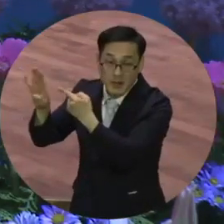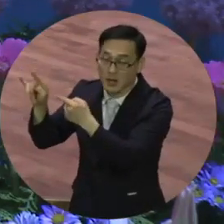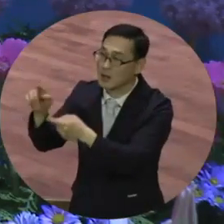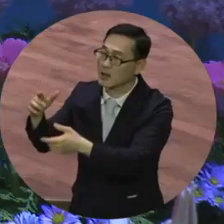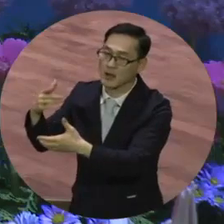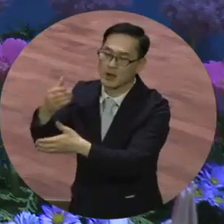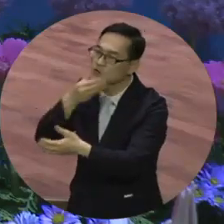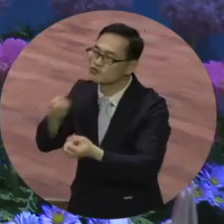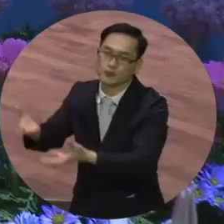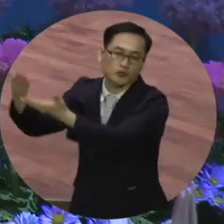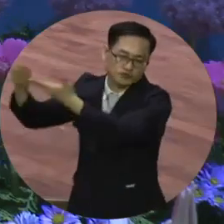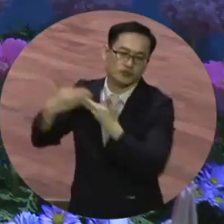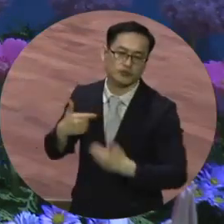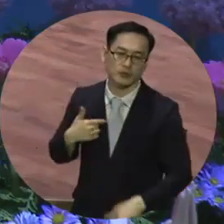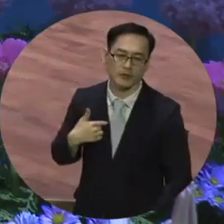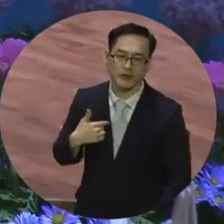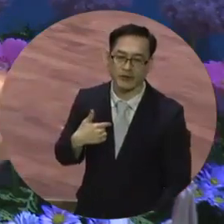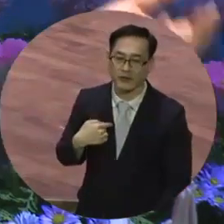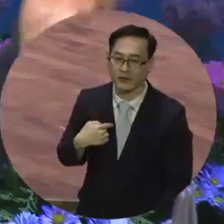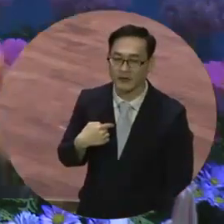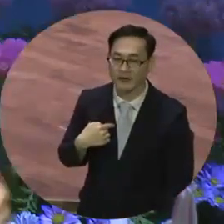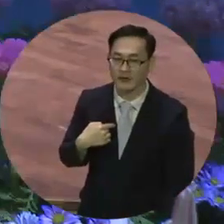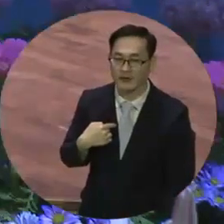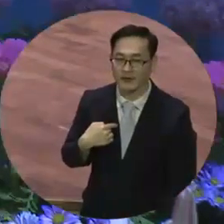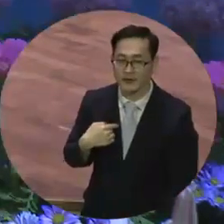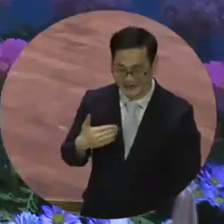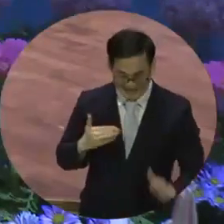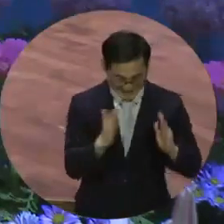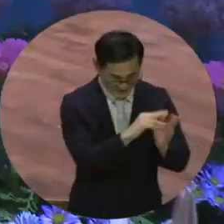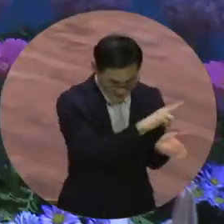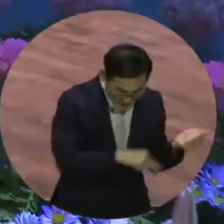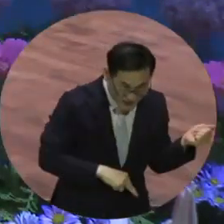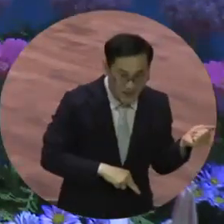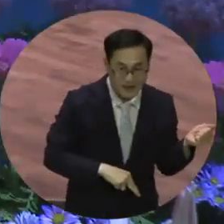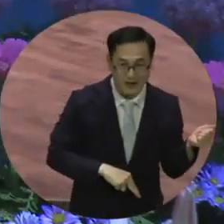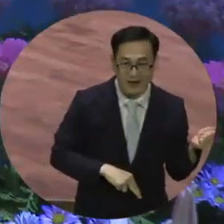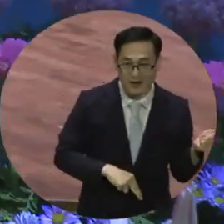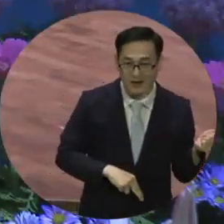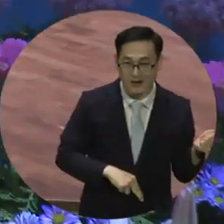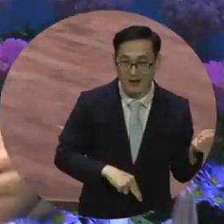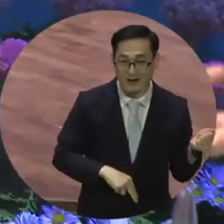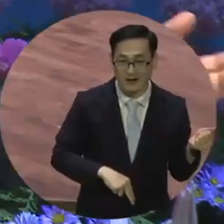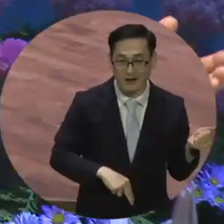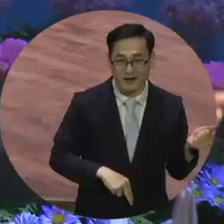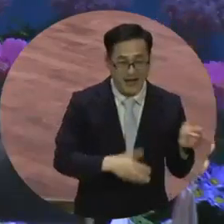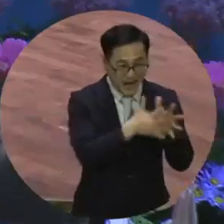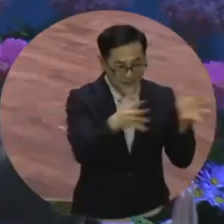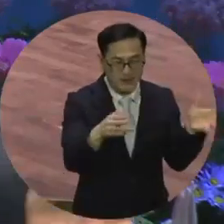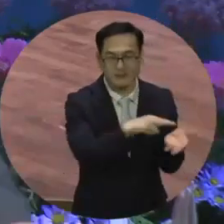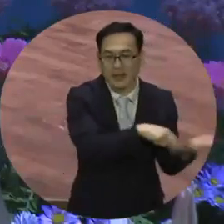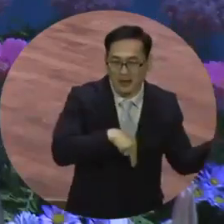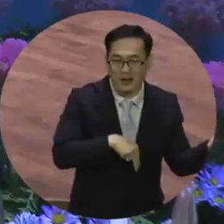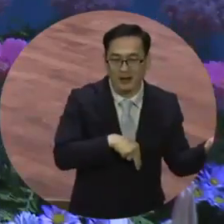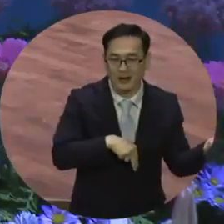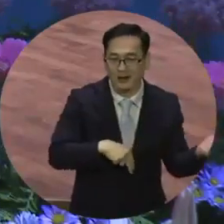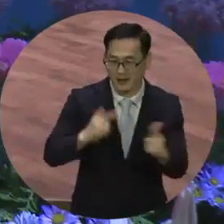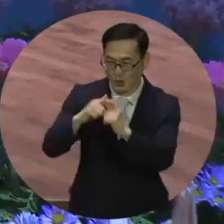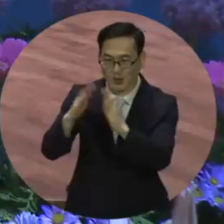하면서 개척을 하면서 다 집 다 팔아 목동 아파트 305도 802호 다 팔아가지고